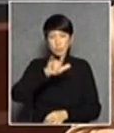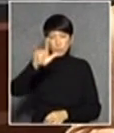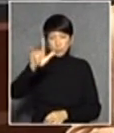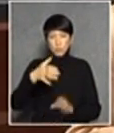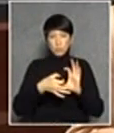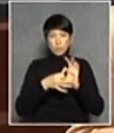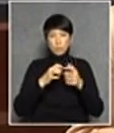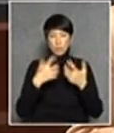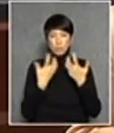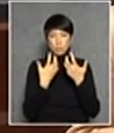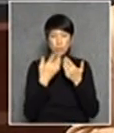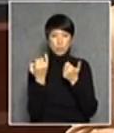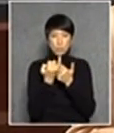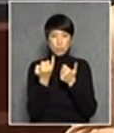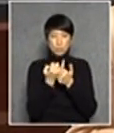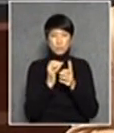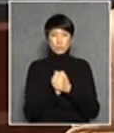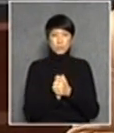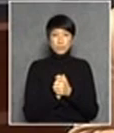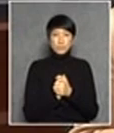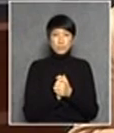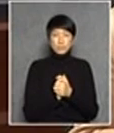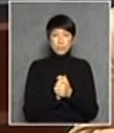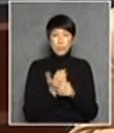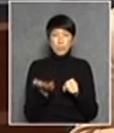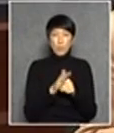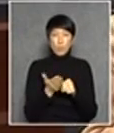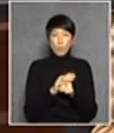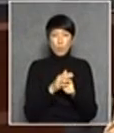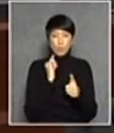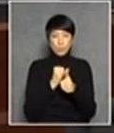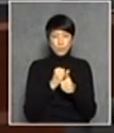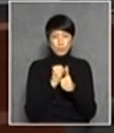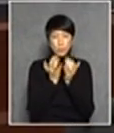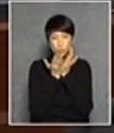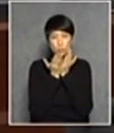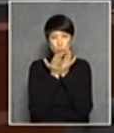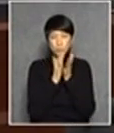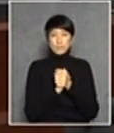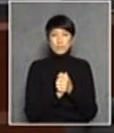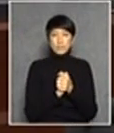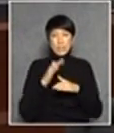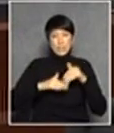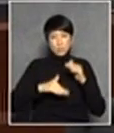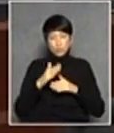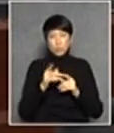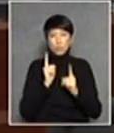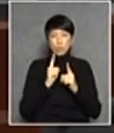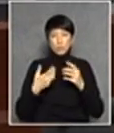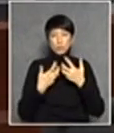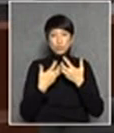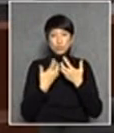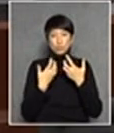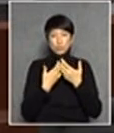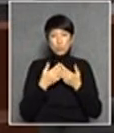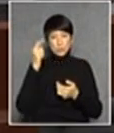比賽嘅學生咧，就係補習抽出好多時間教佢哋一啲技術啊，同埋數學嘅